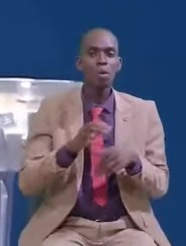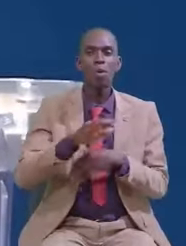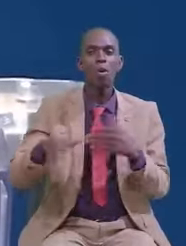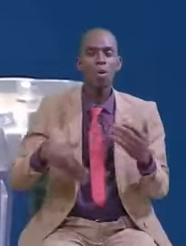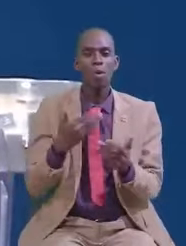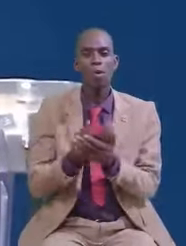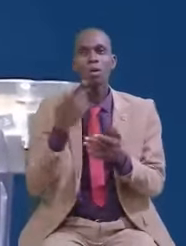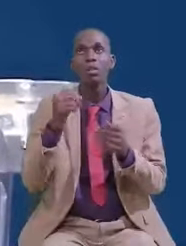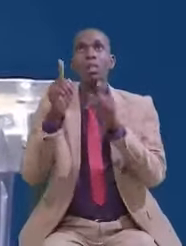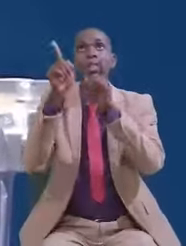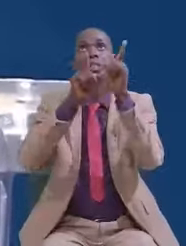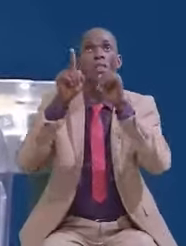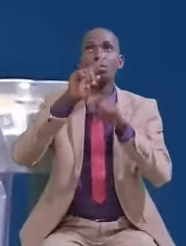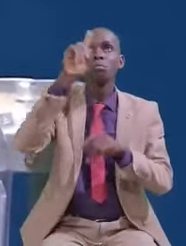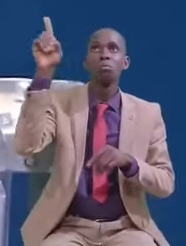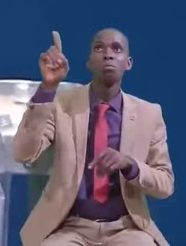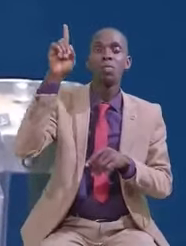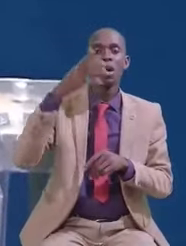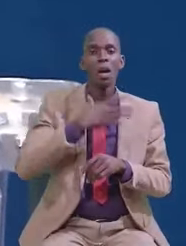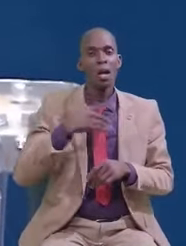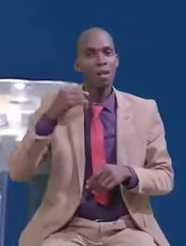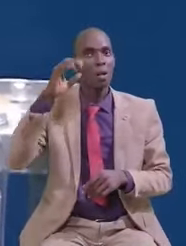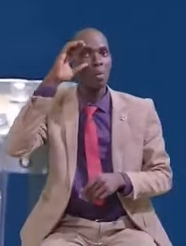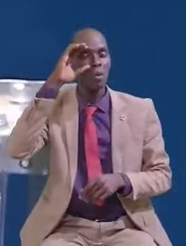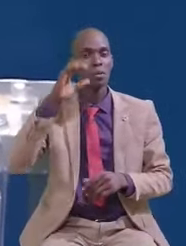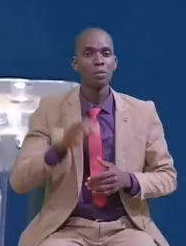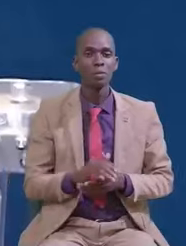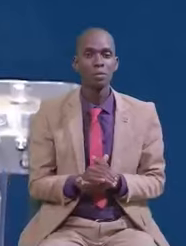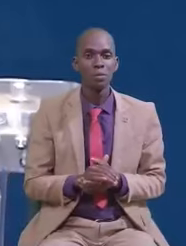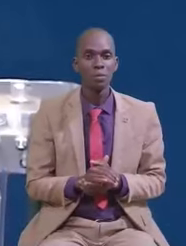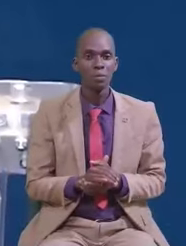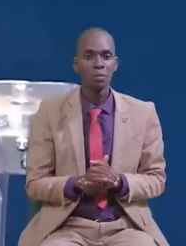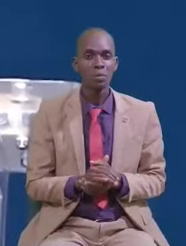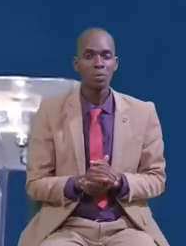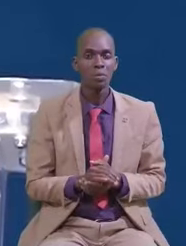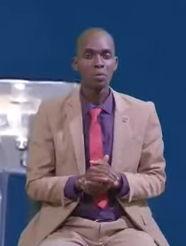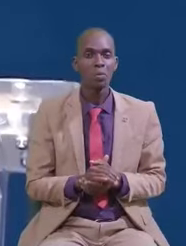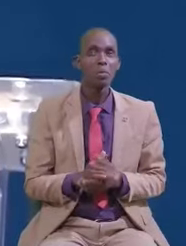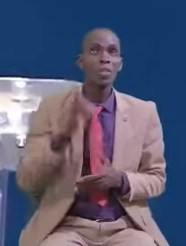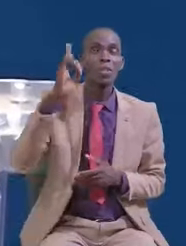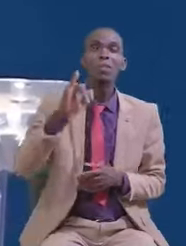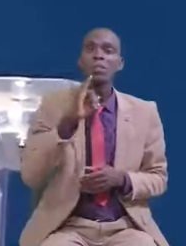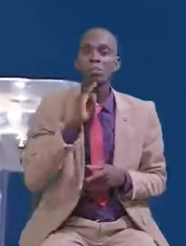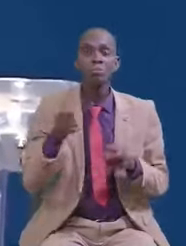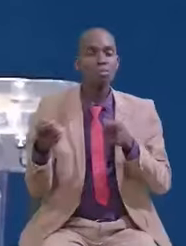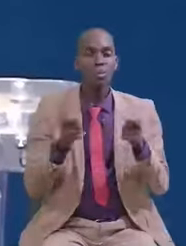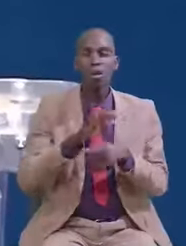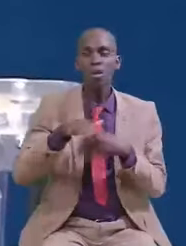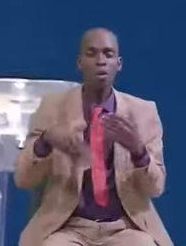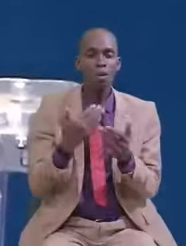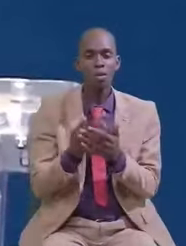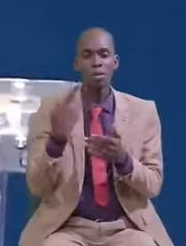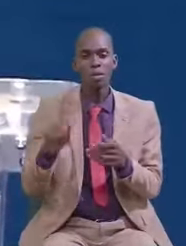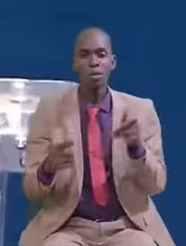Il soutient les étoiles, la lune, le soleil. Il soutient toutes